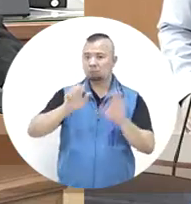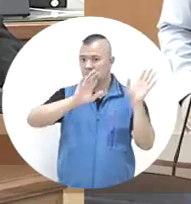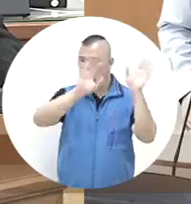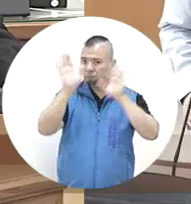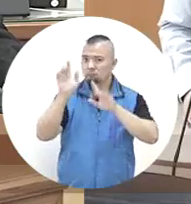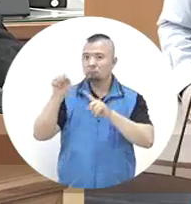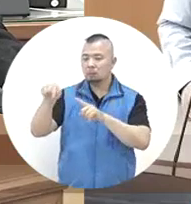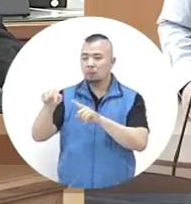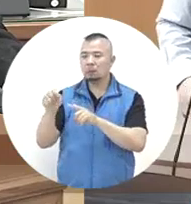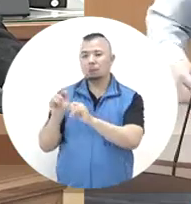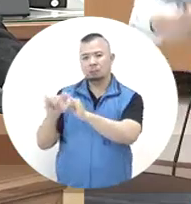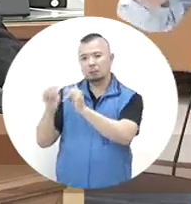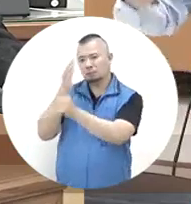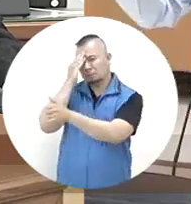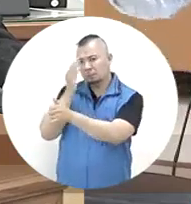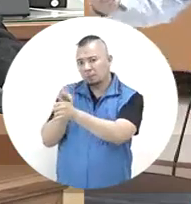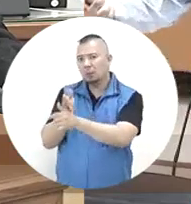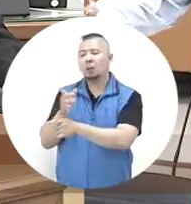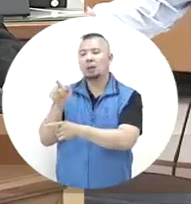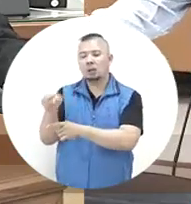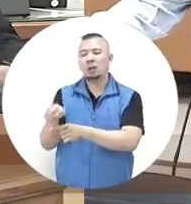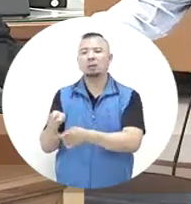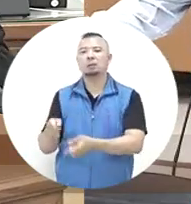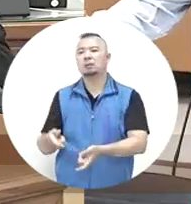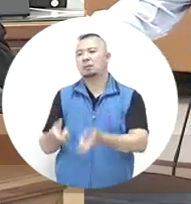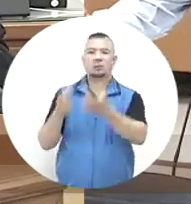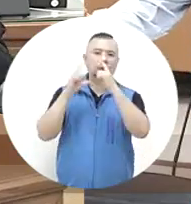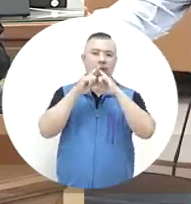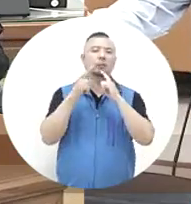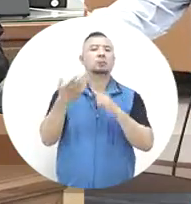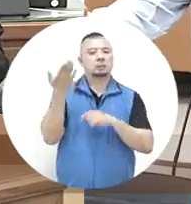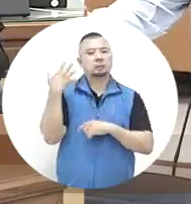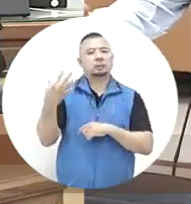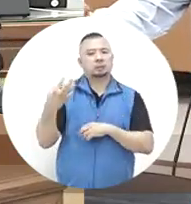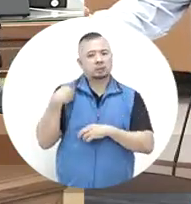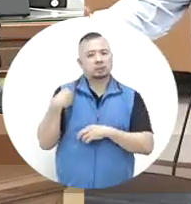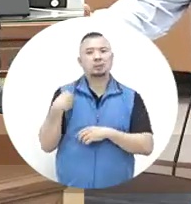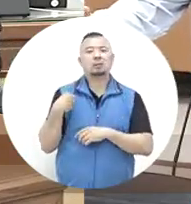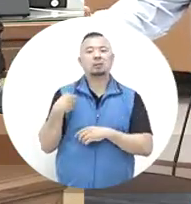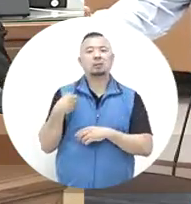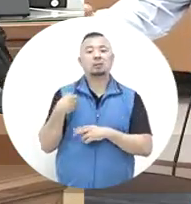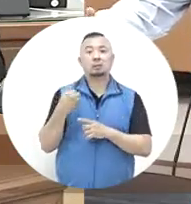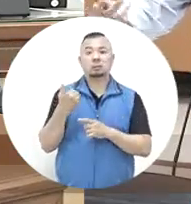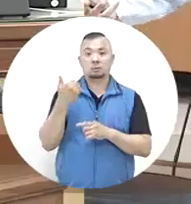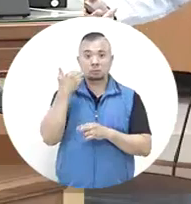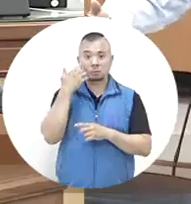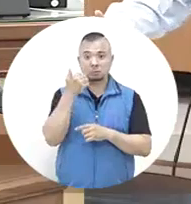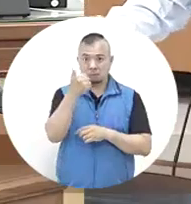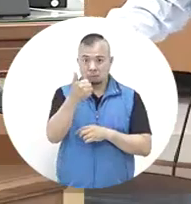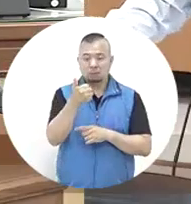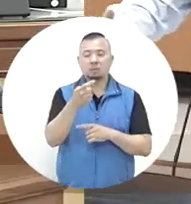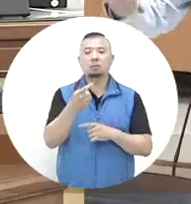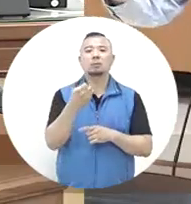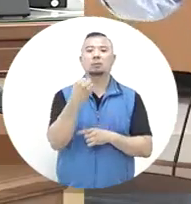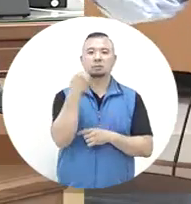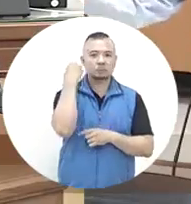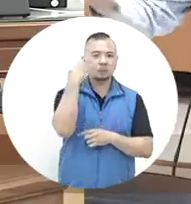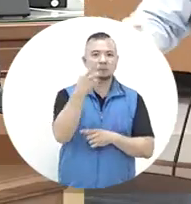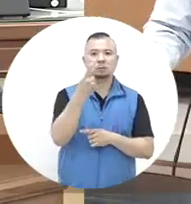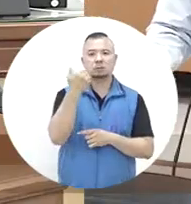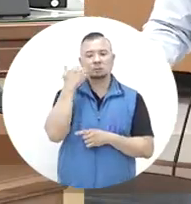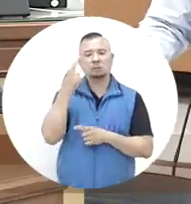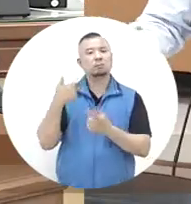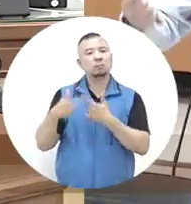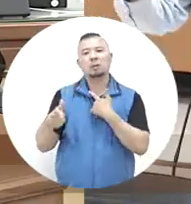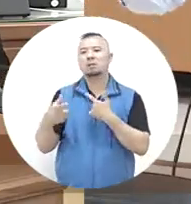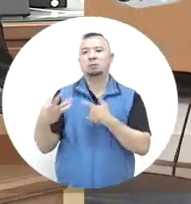回来。 好， 好吧， 谢谢市长。 啊，如果没有，而且适合，我们就用新的；没有，我们就调回来。好，好不好？ 我再跟市长讲一下哈，你7:20到